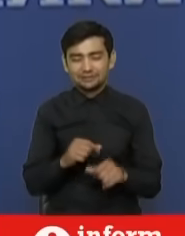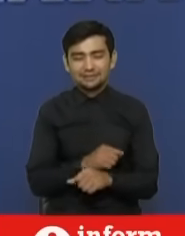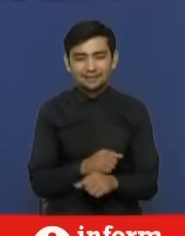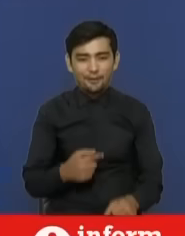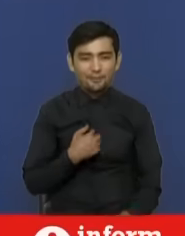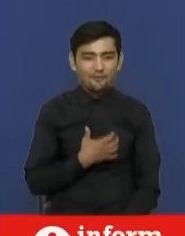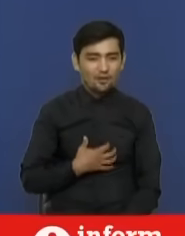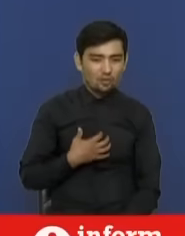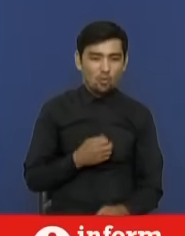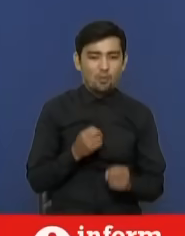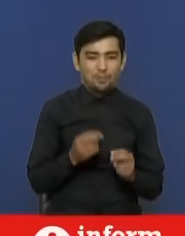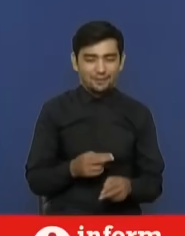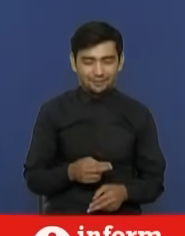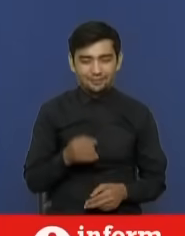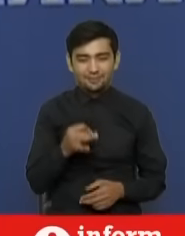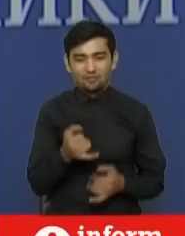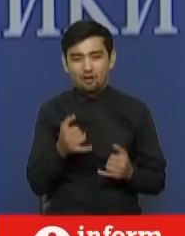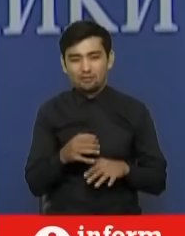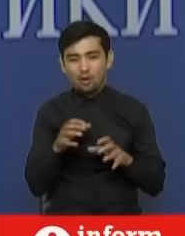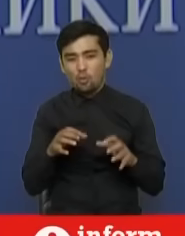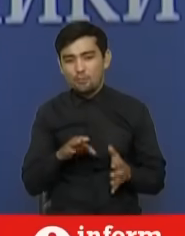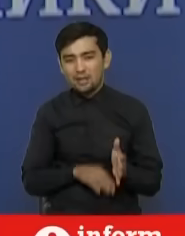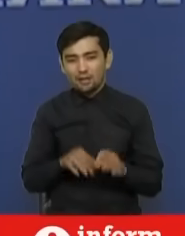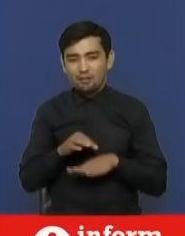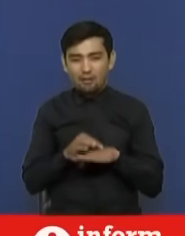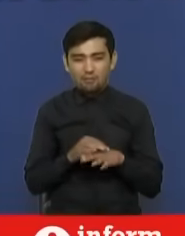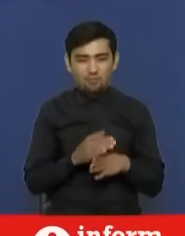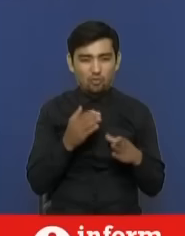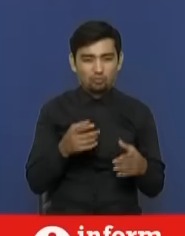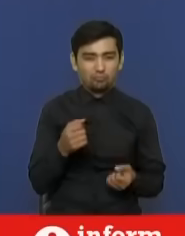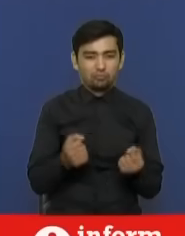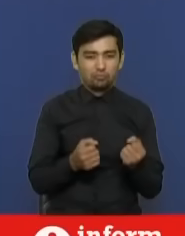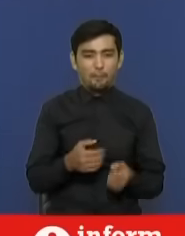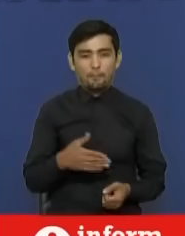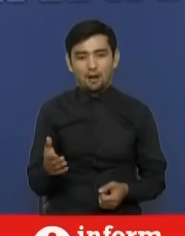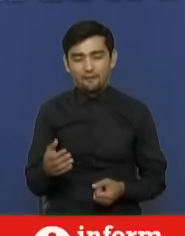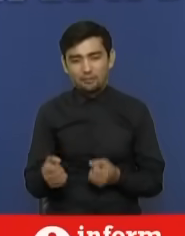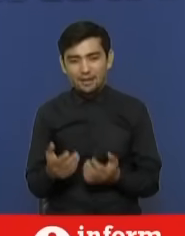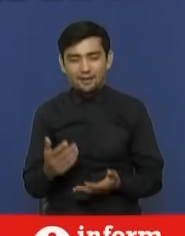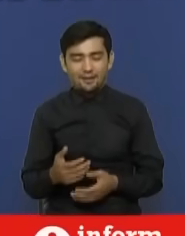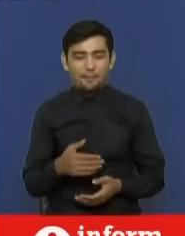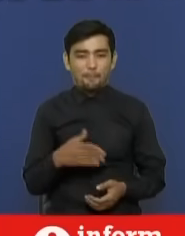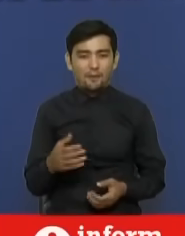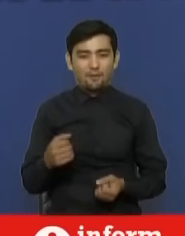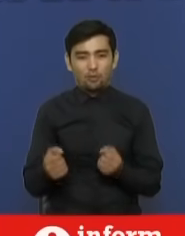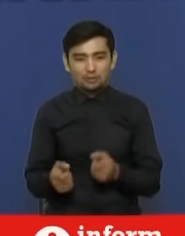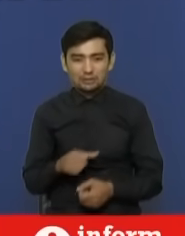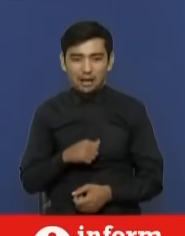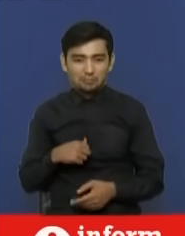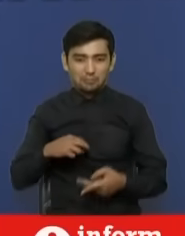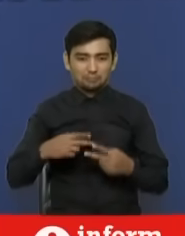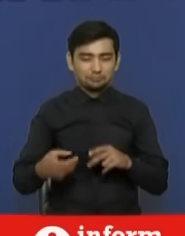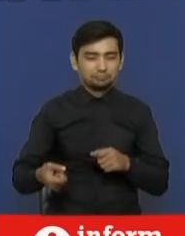маңыздысы қауіпсіздік. Қазір заңсыз жолаушы тасымалдап жүрген көліктердің көбінің рөлі оң жақта, не оң жақ рөлді сол жағына өздері